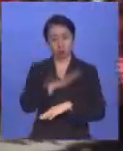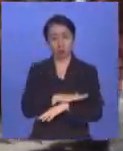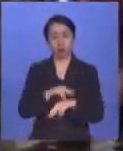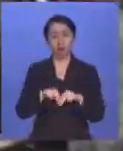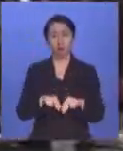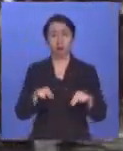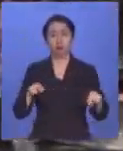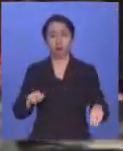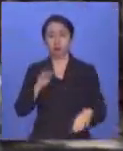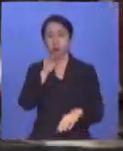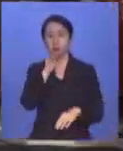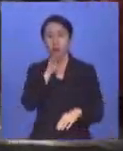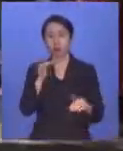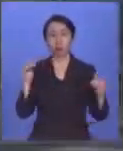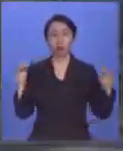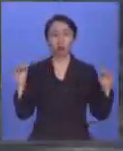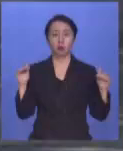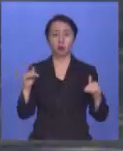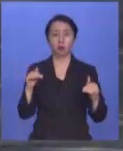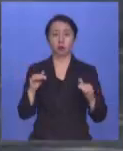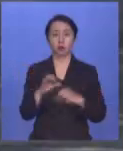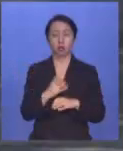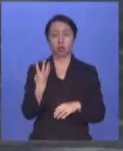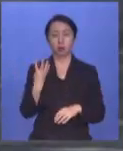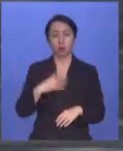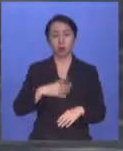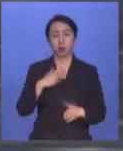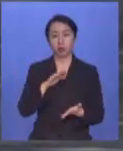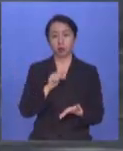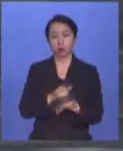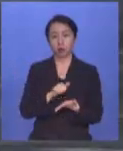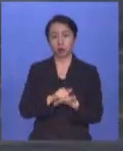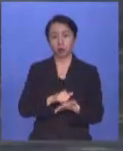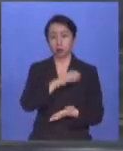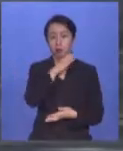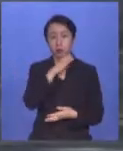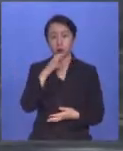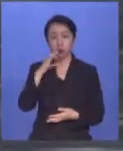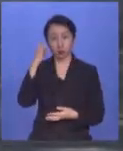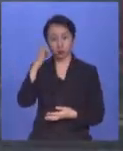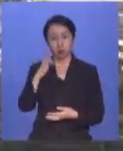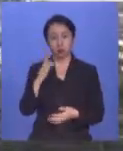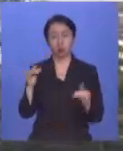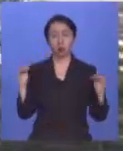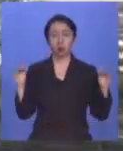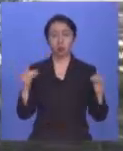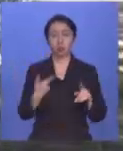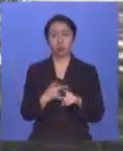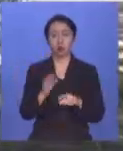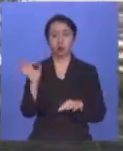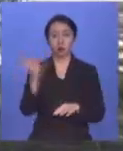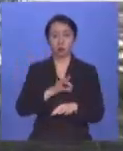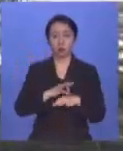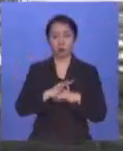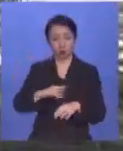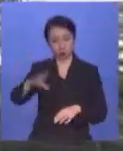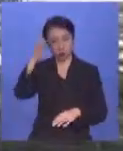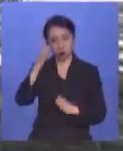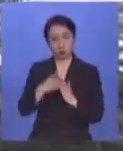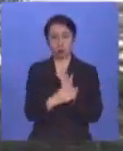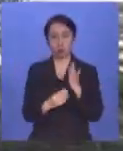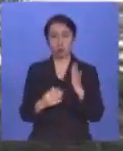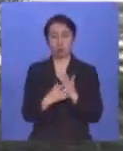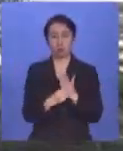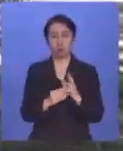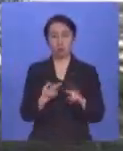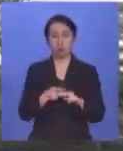практическим занятиям. Петропавловский профессиональный колледж вручил 45 дипломов. Североказахстанский колледж на данный момент проводит